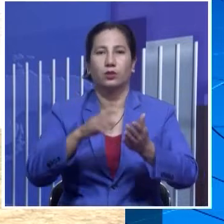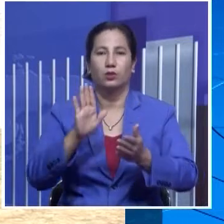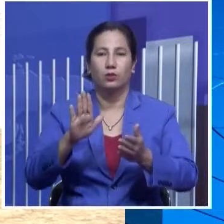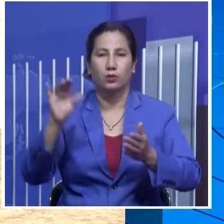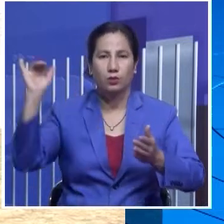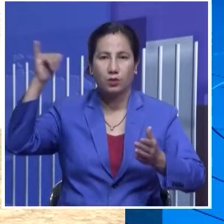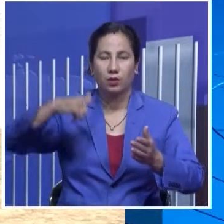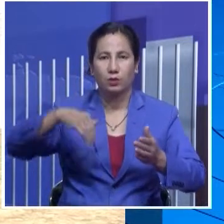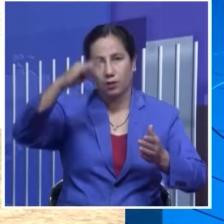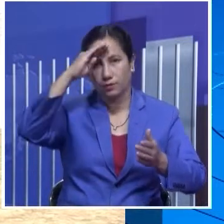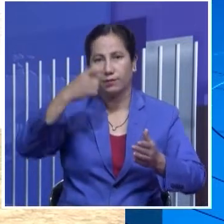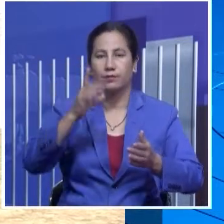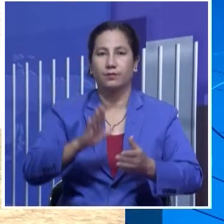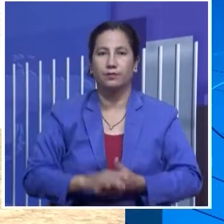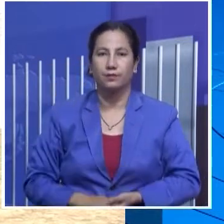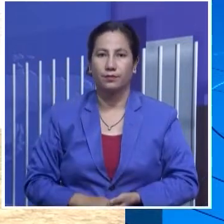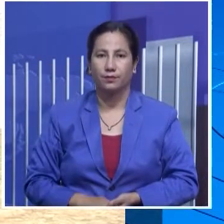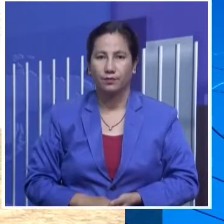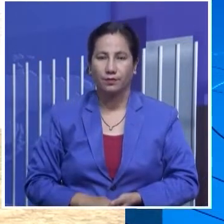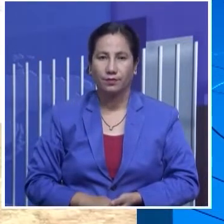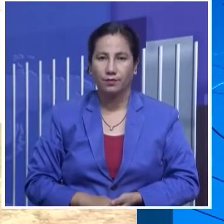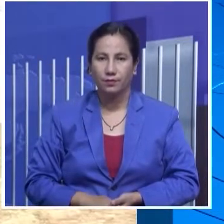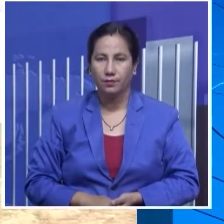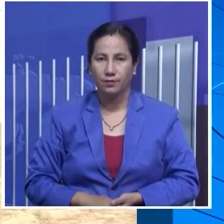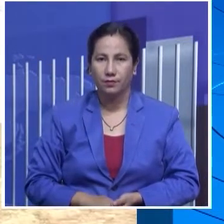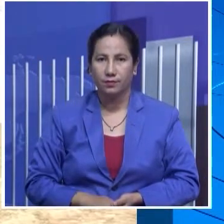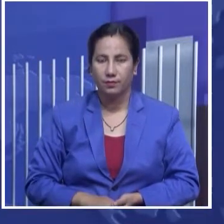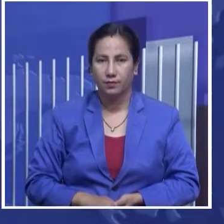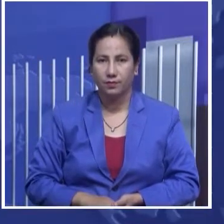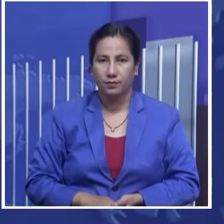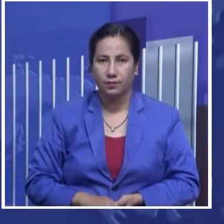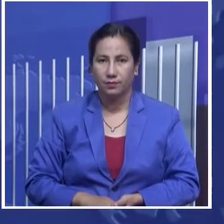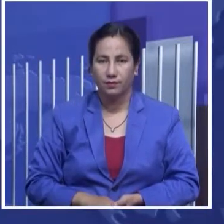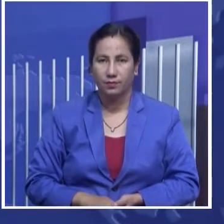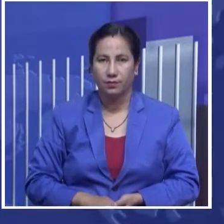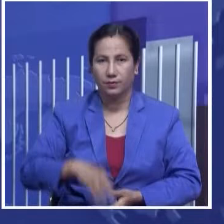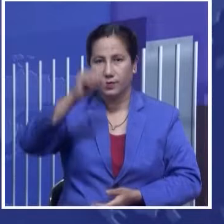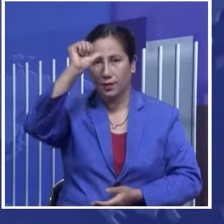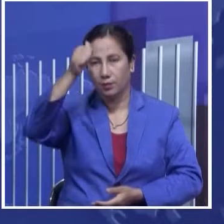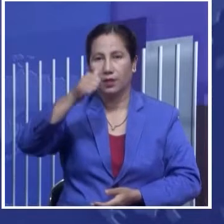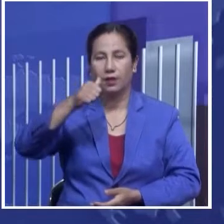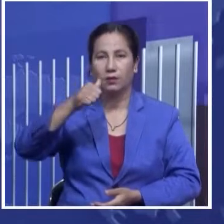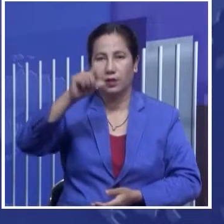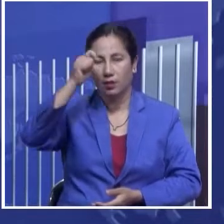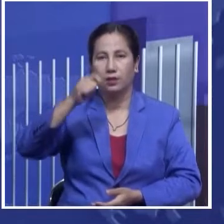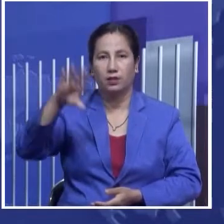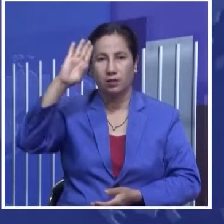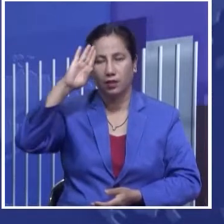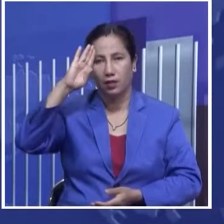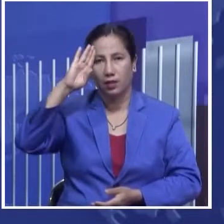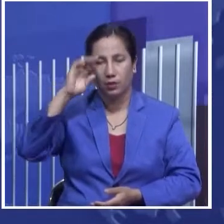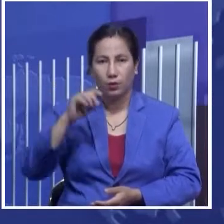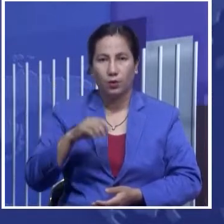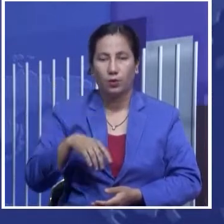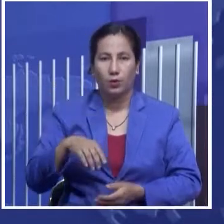रहेको डडेलधुरा प्रहरीले जनाएको छ। भारत में अंग्रेज सरकार को शासनकाल में